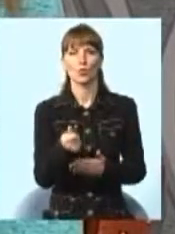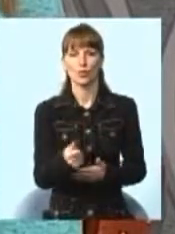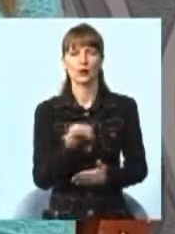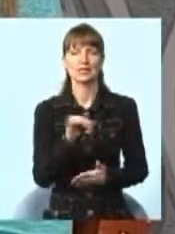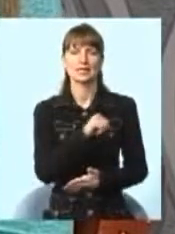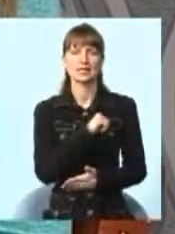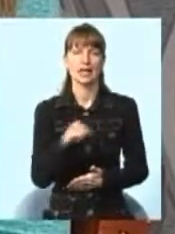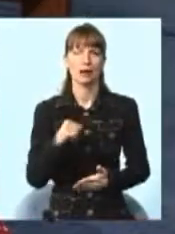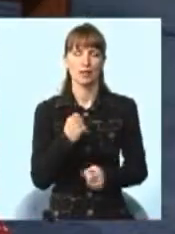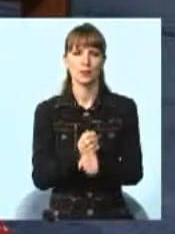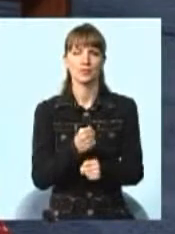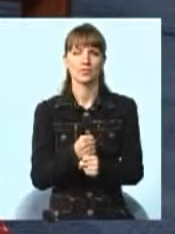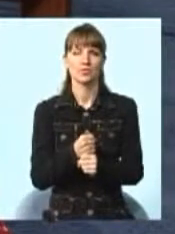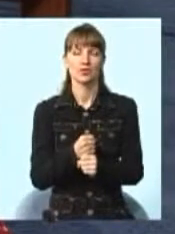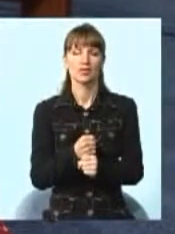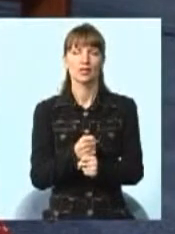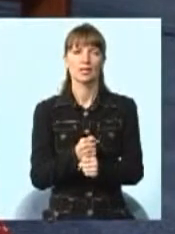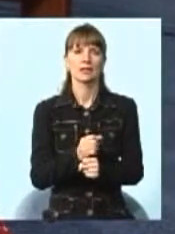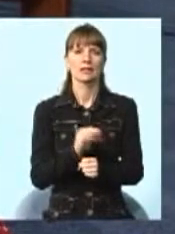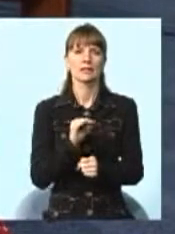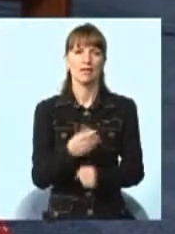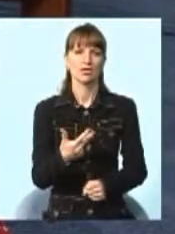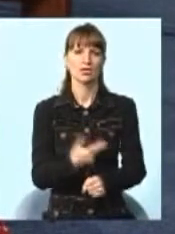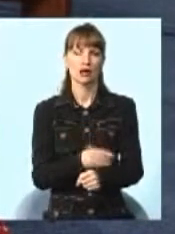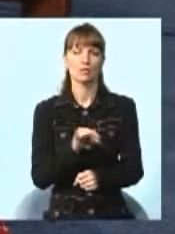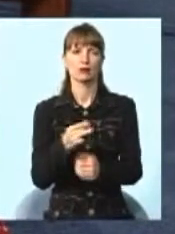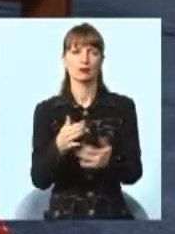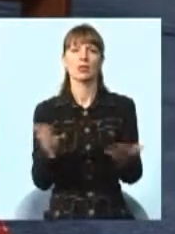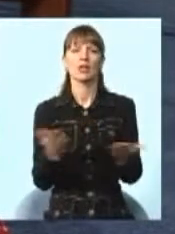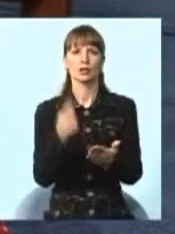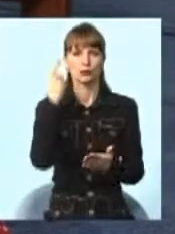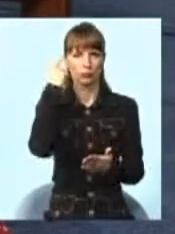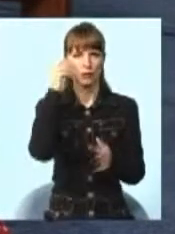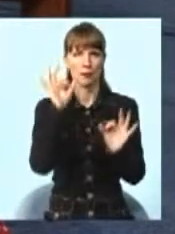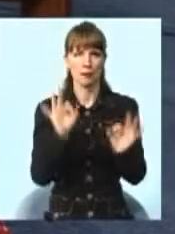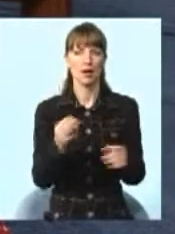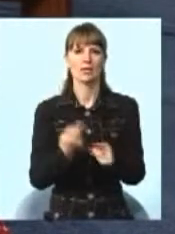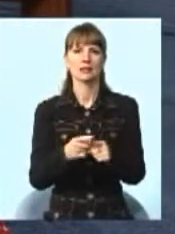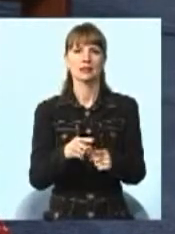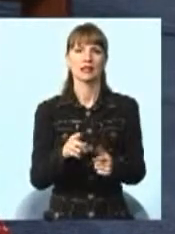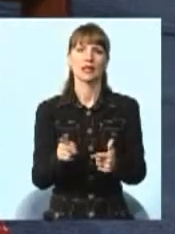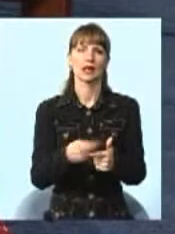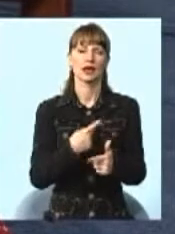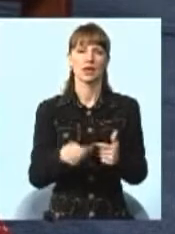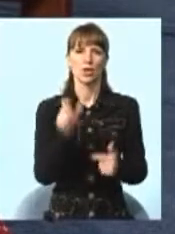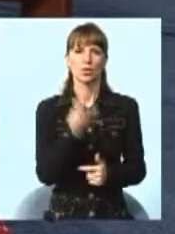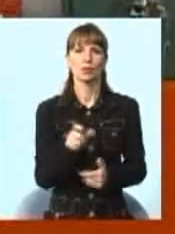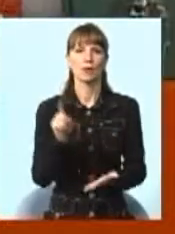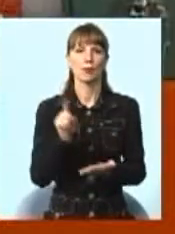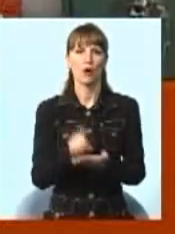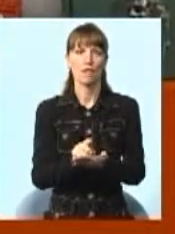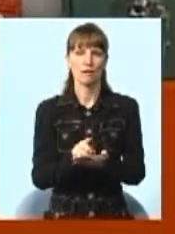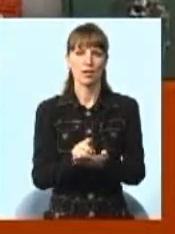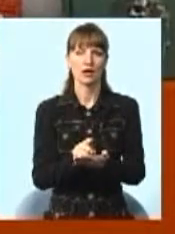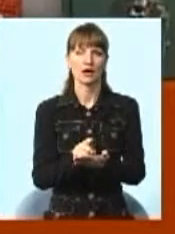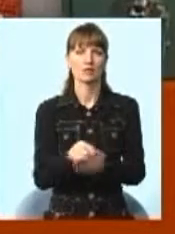і самі роблять, ставлять щеплення і таке інше. Як ти гадаєш, чи правильно це, чи все-таки люди повинні відводити